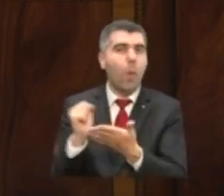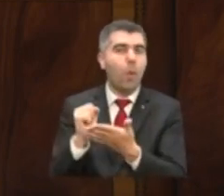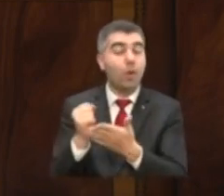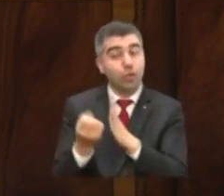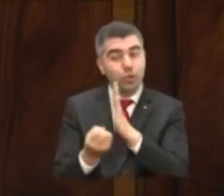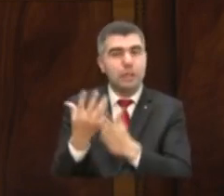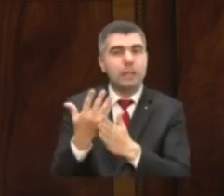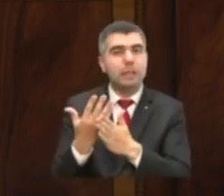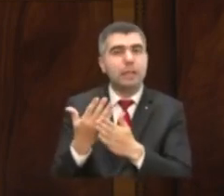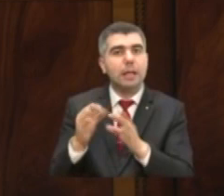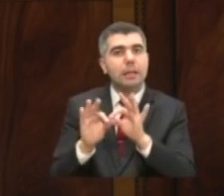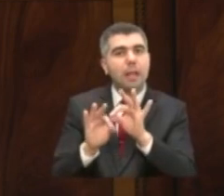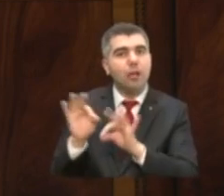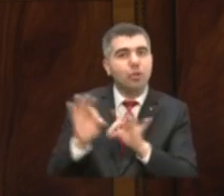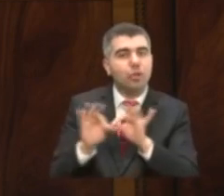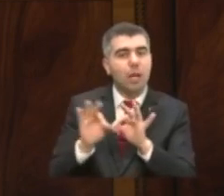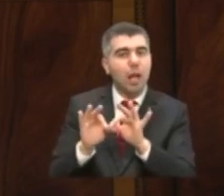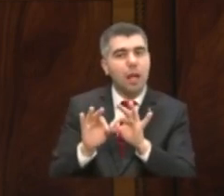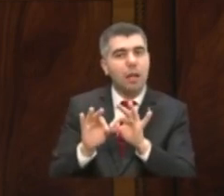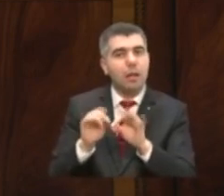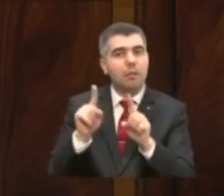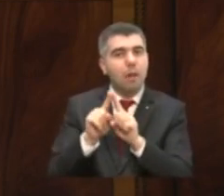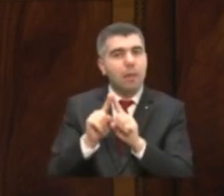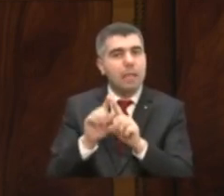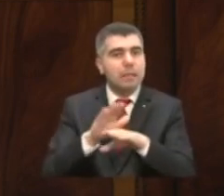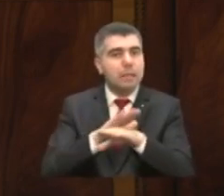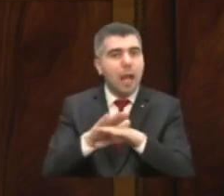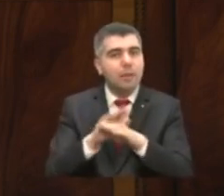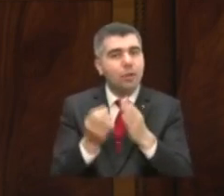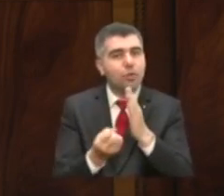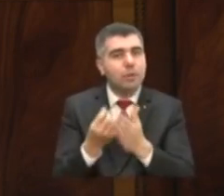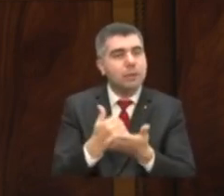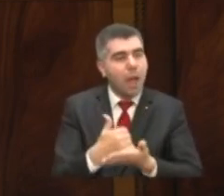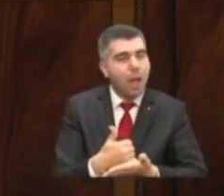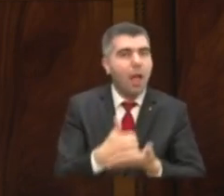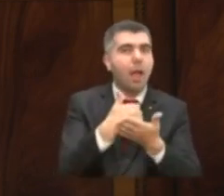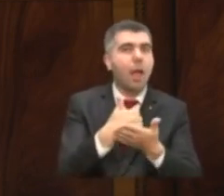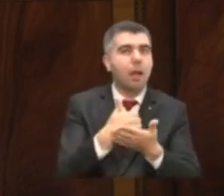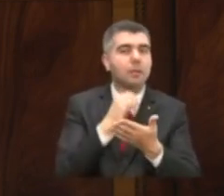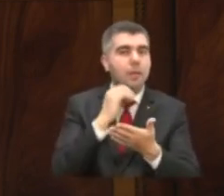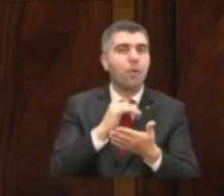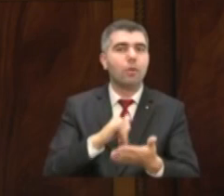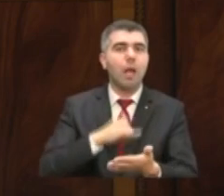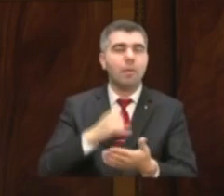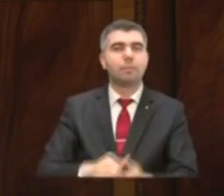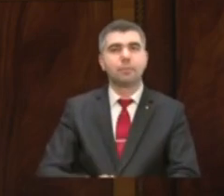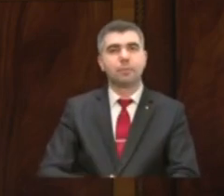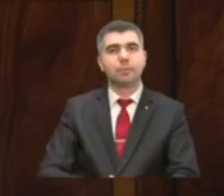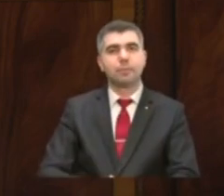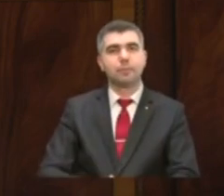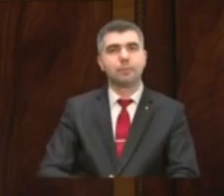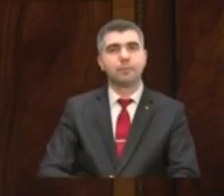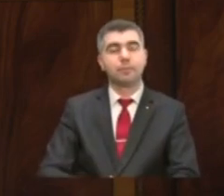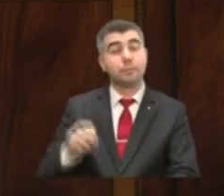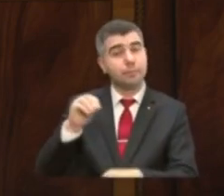اللي كتجعل من الشباب في الاحتياج دياله الترفيهي أو في الاحتياج دياله المرتبط بالوقت الثالث. سيد رئيس الحكومة، أيضا هذه